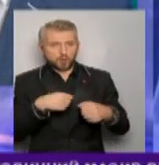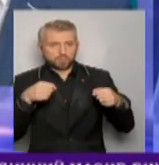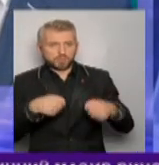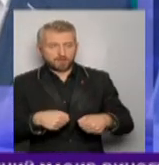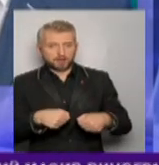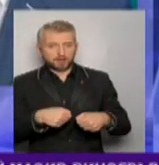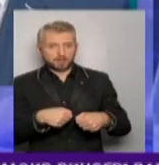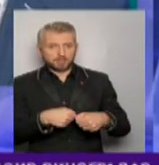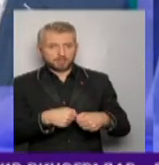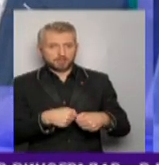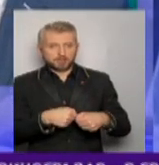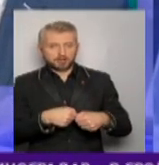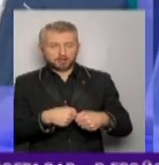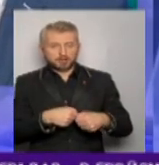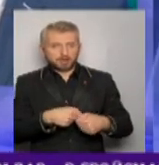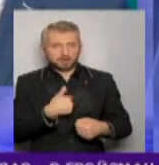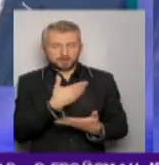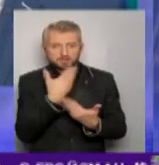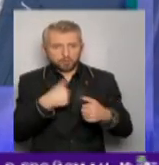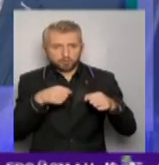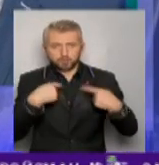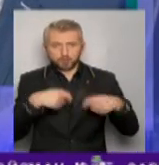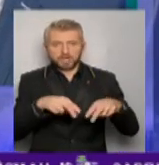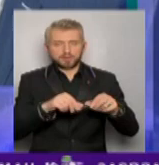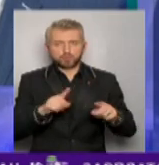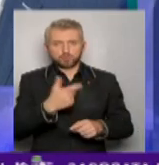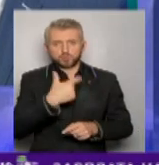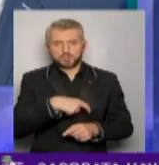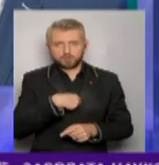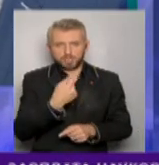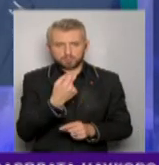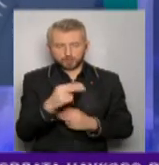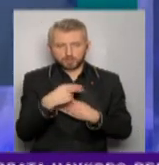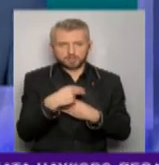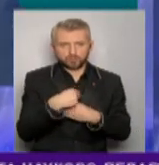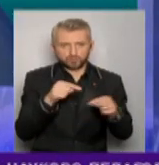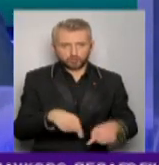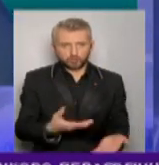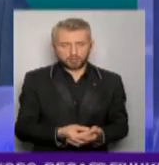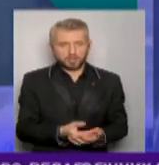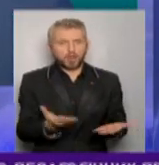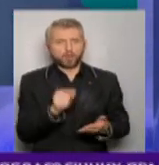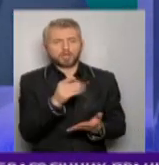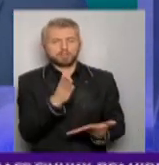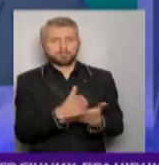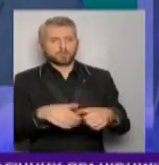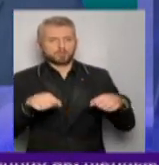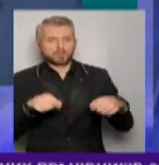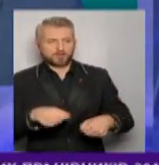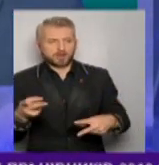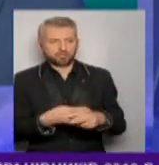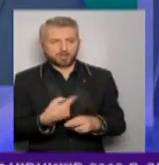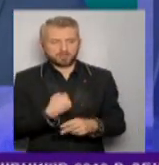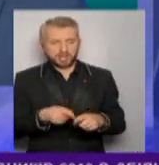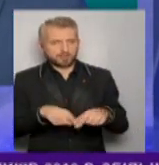имею крохотность там, это, то есть земли, не имею права там, продать землю, чтобы себя немножко подлечить. Там, это, какое они имеют право лишать мне